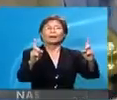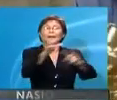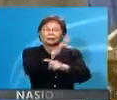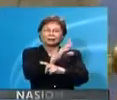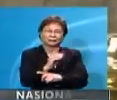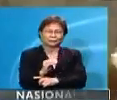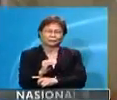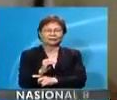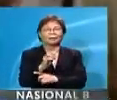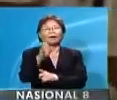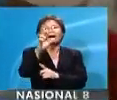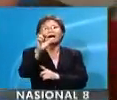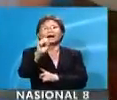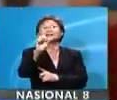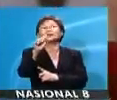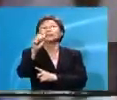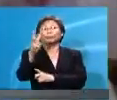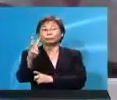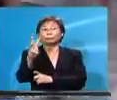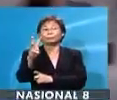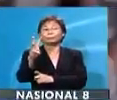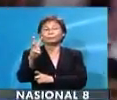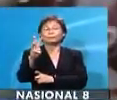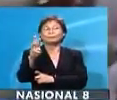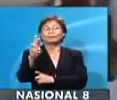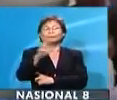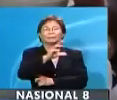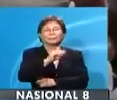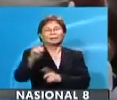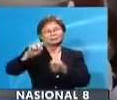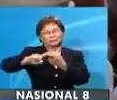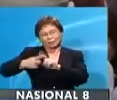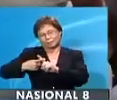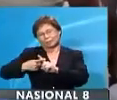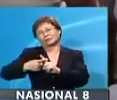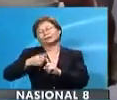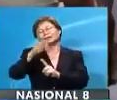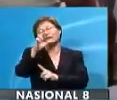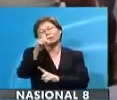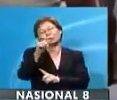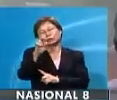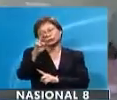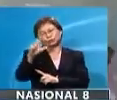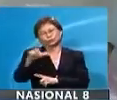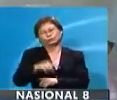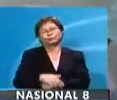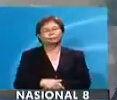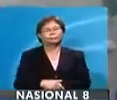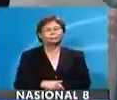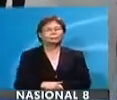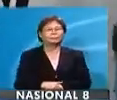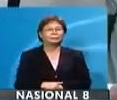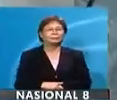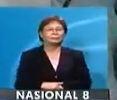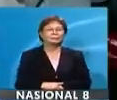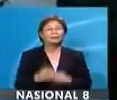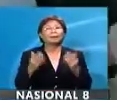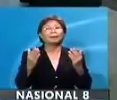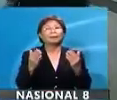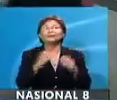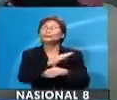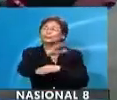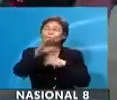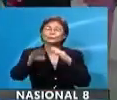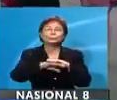junjungan besar Rasulullah Sallallahu Alaihi Wasallam dan para sahabat baginda. Baik, alhamdulillah para jemaah kita baru